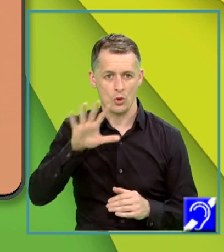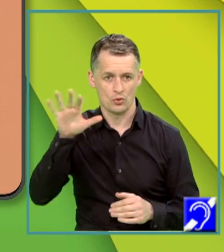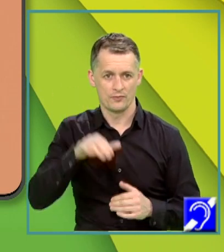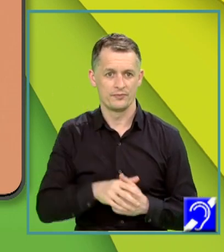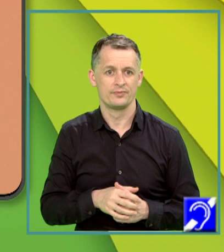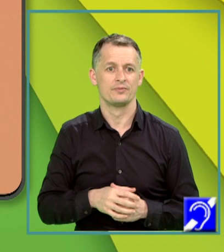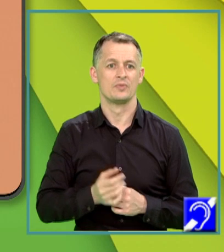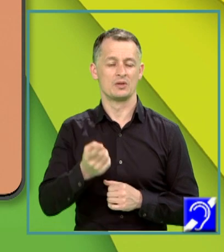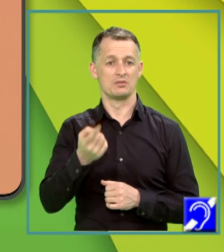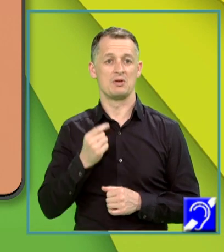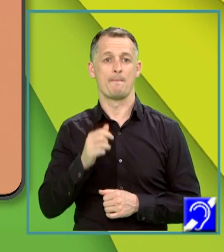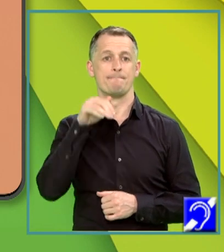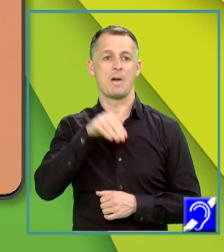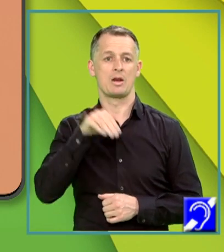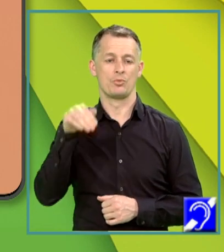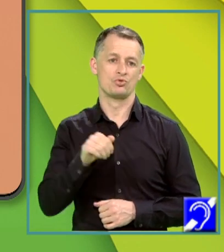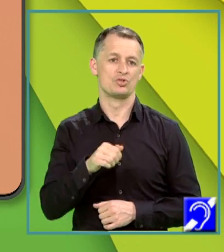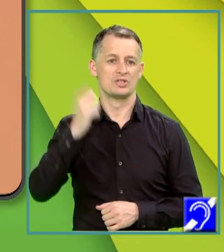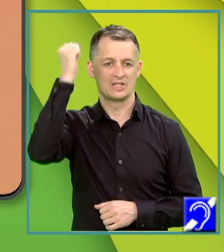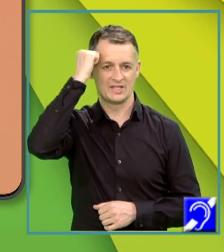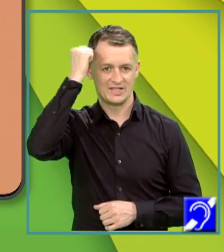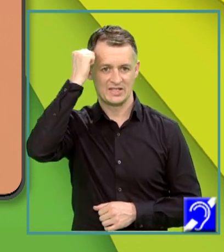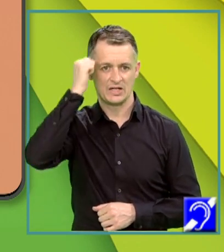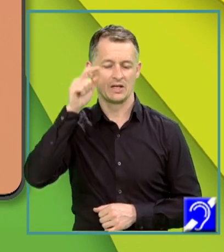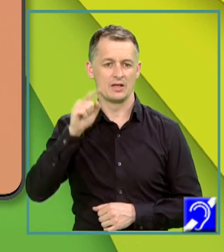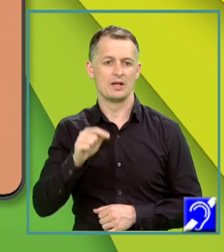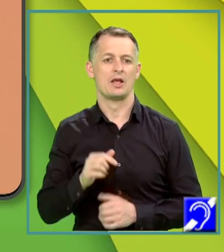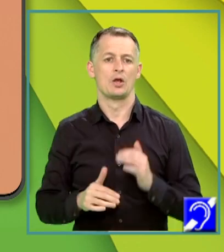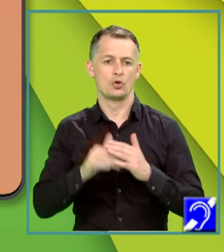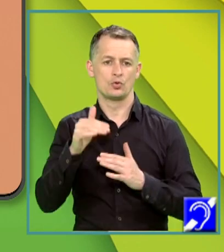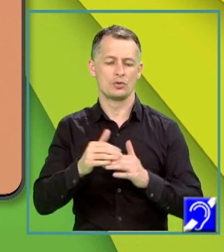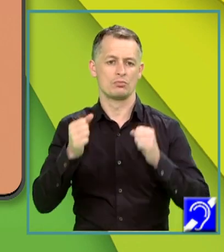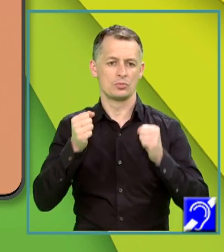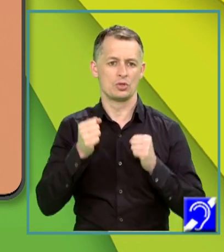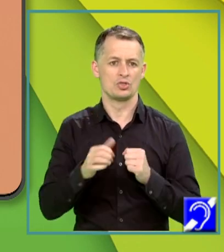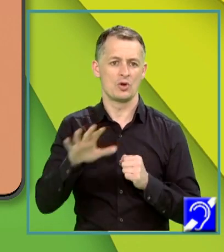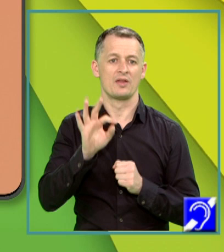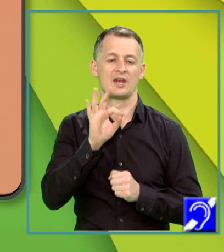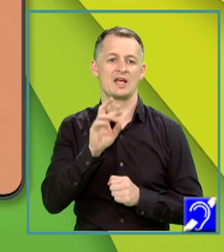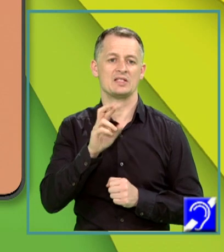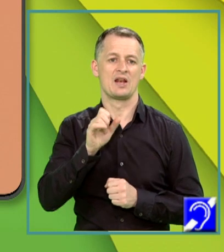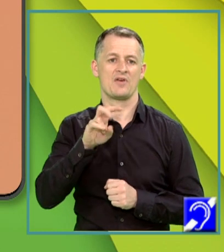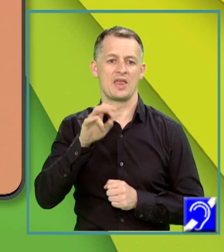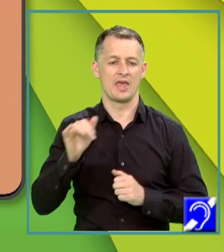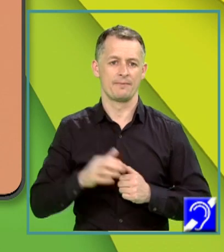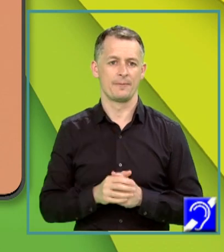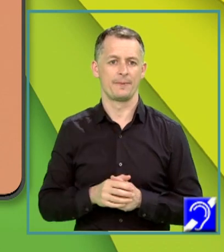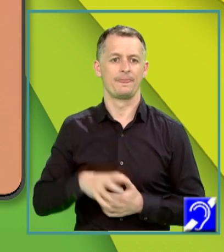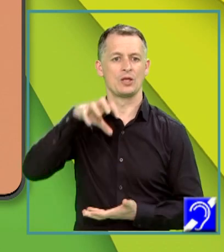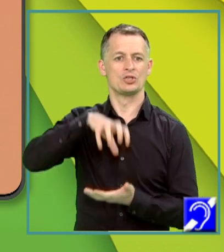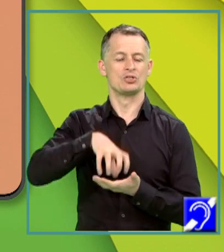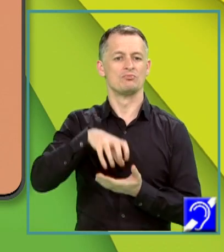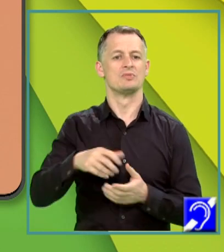de lemn din Maramureș cetățile fortificate din zona Transilvaniei de asemenea situl de la